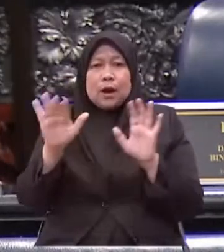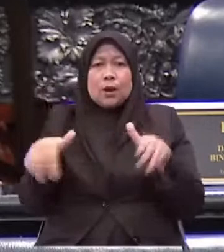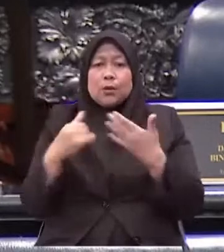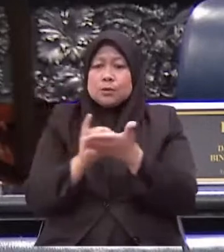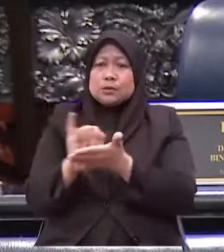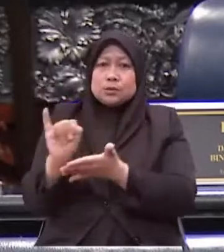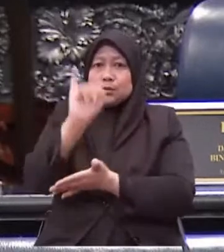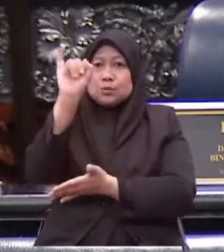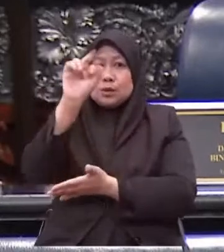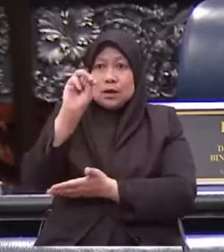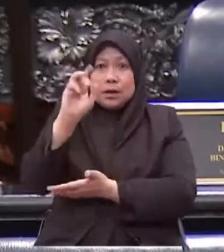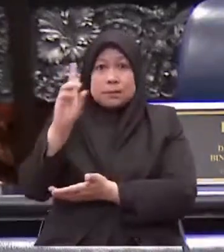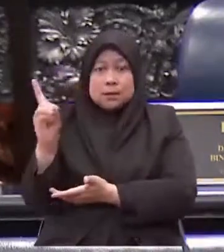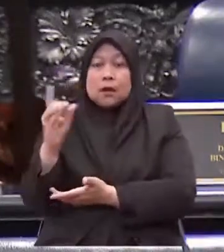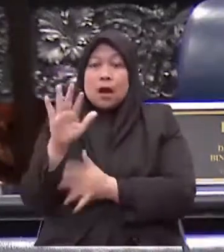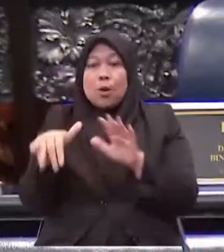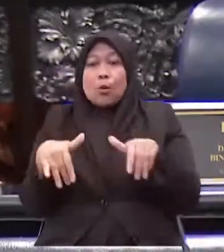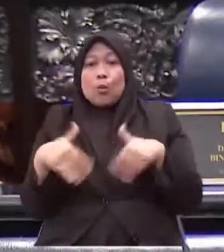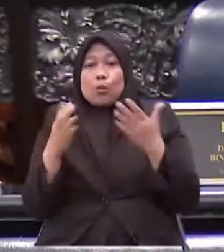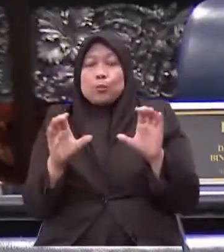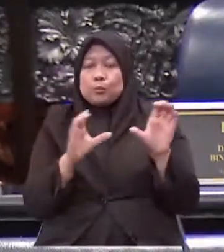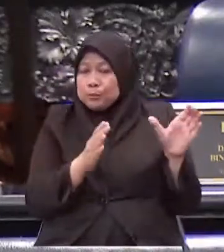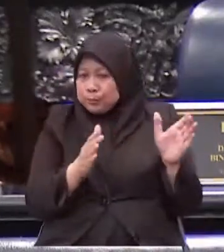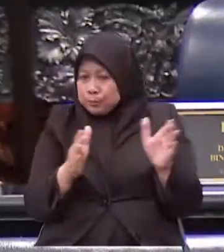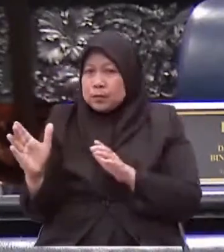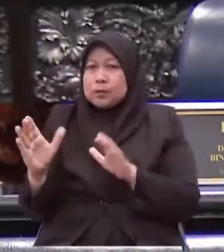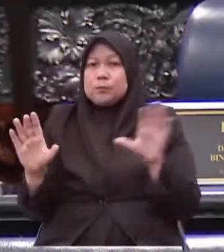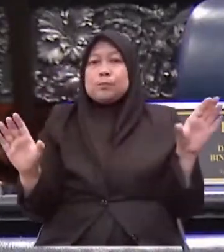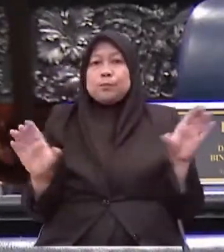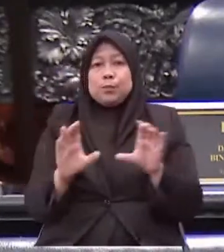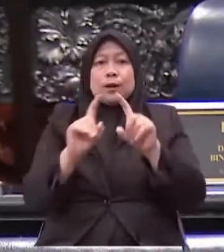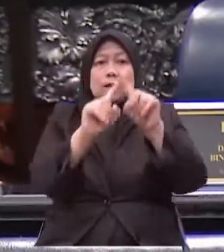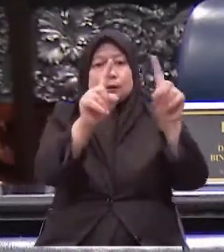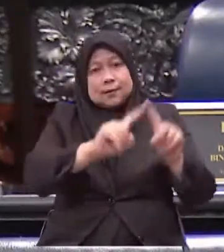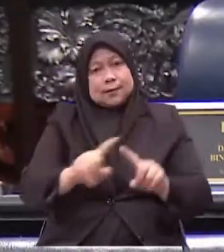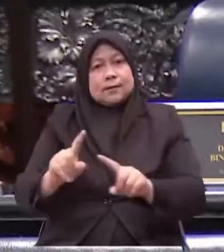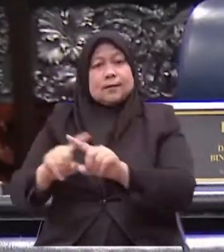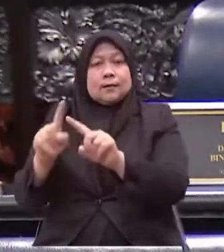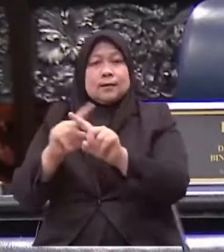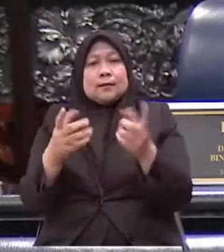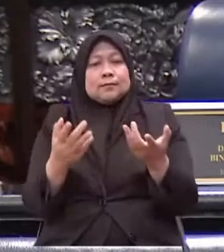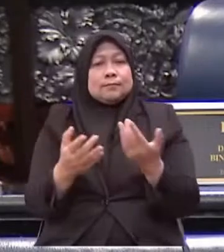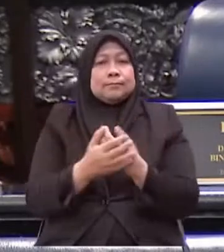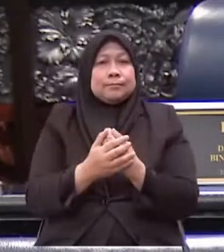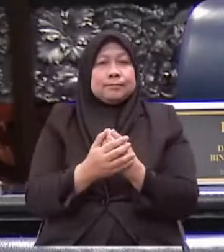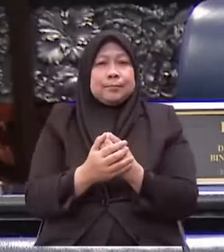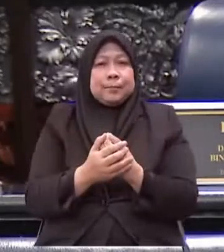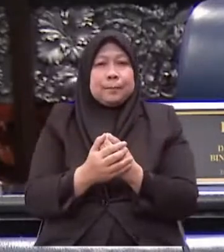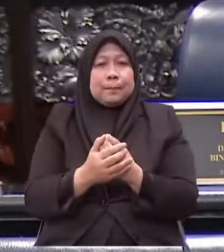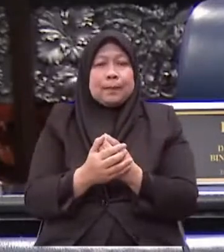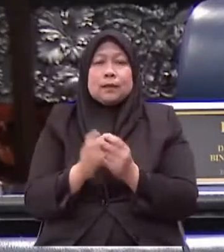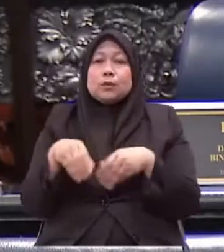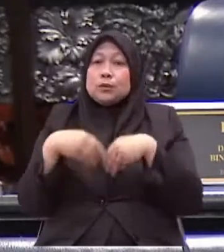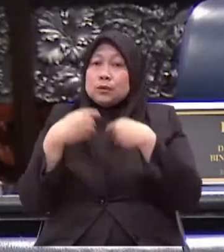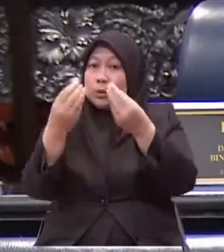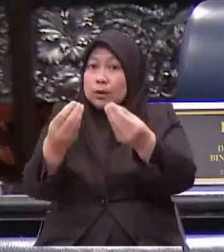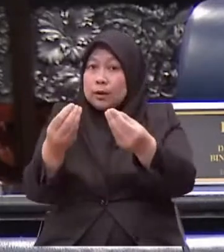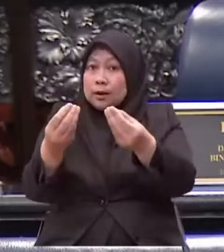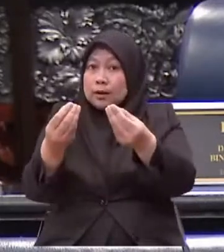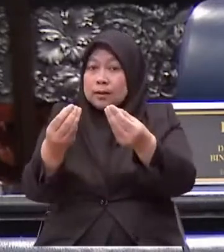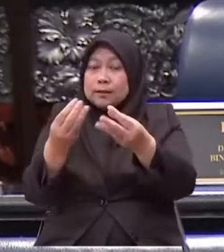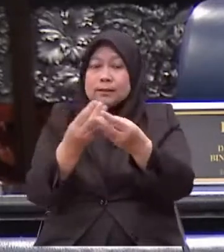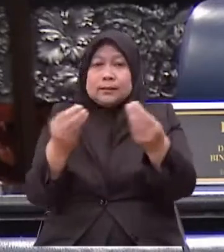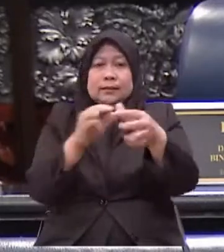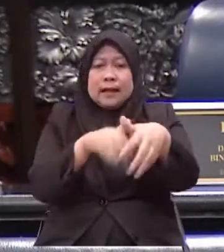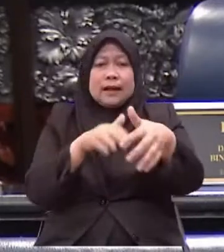yang negara kita ini macam mana untuk membuat beberapa ini apa namanya nih tawaran dalam bentuk